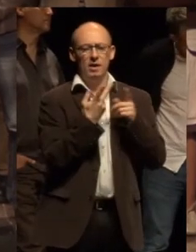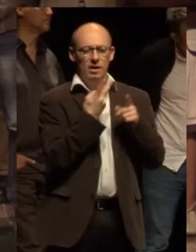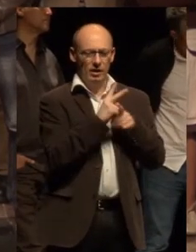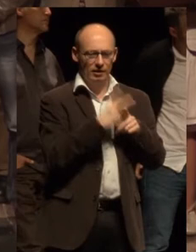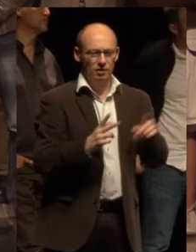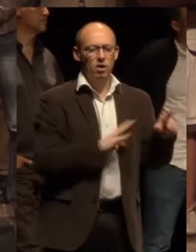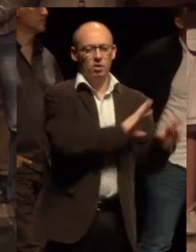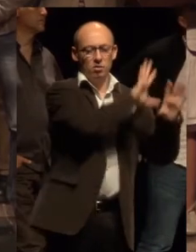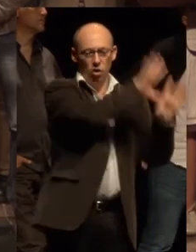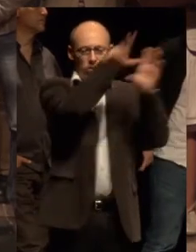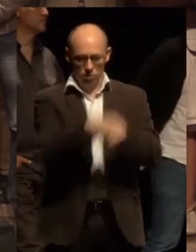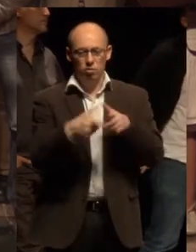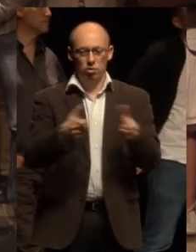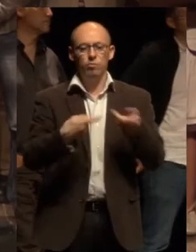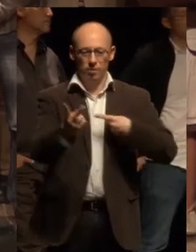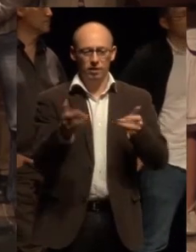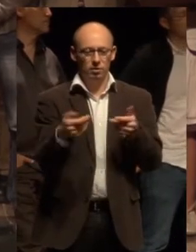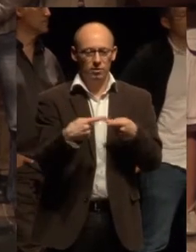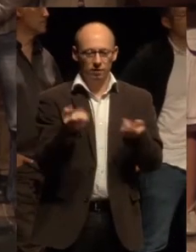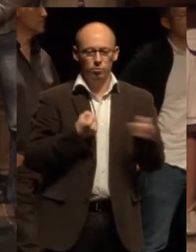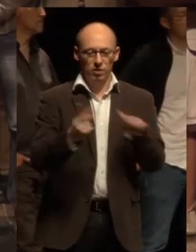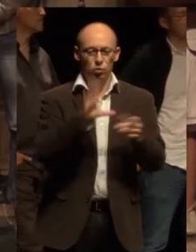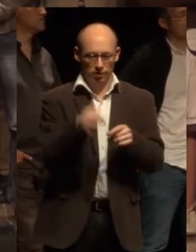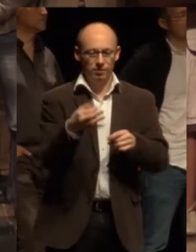environnementaux quand ils sont dans le giron du public.